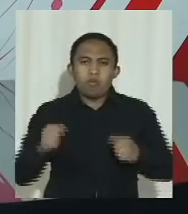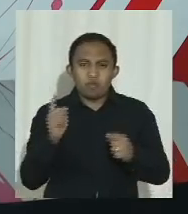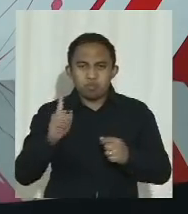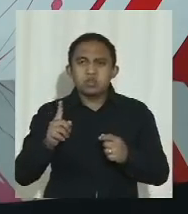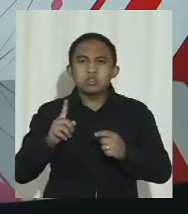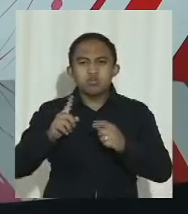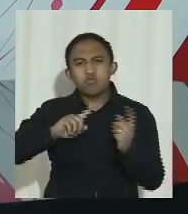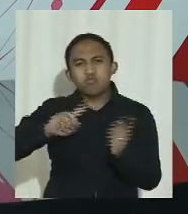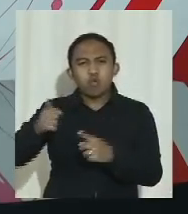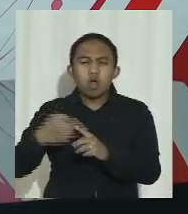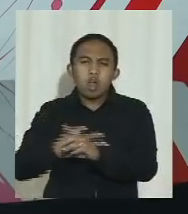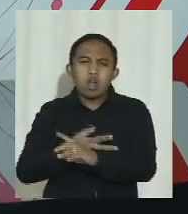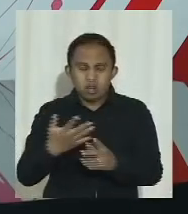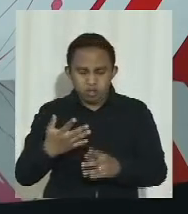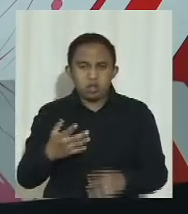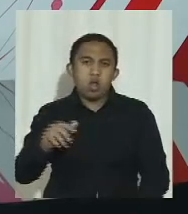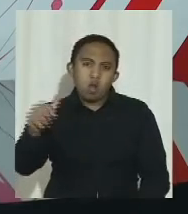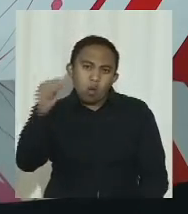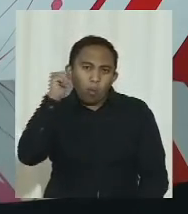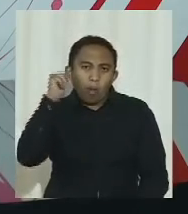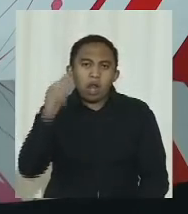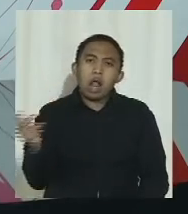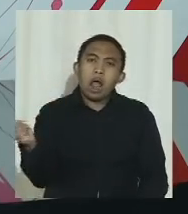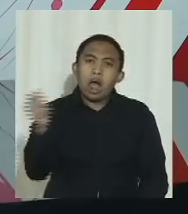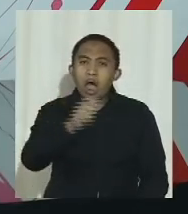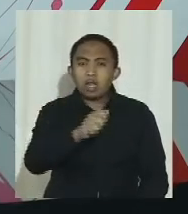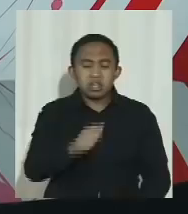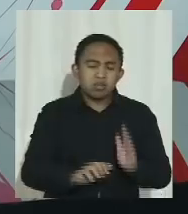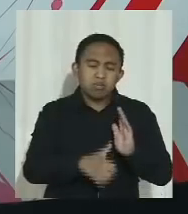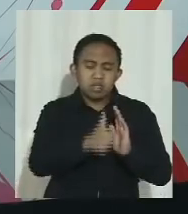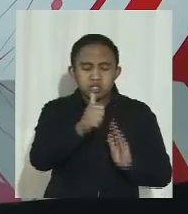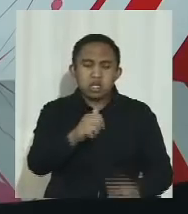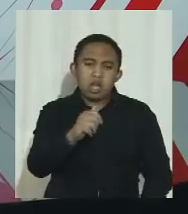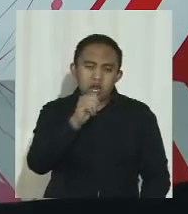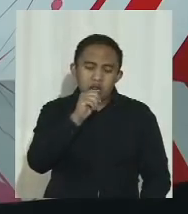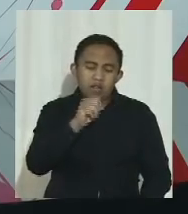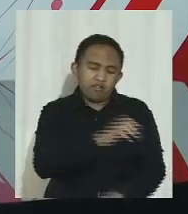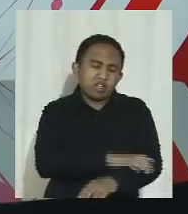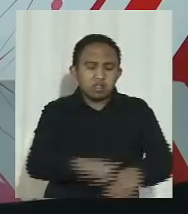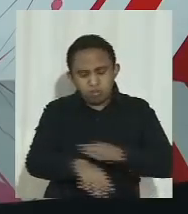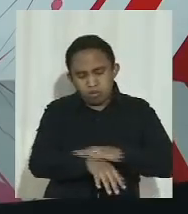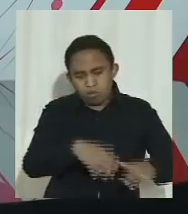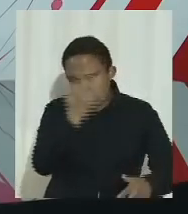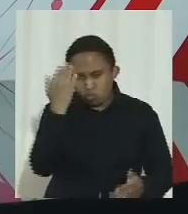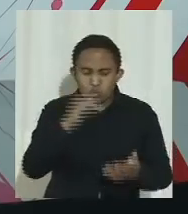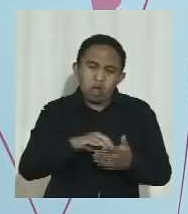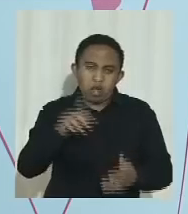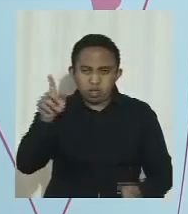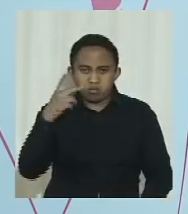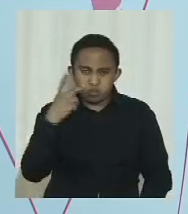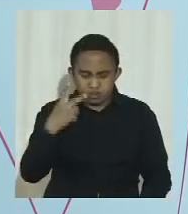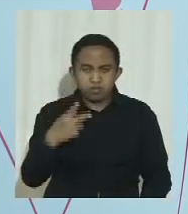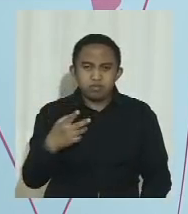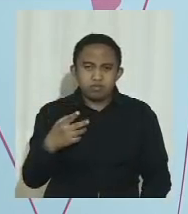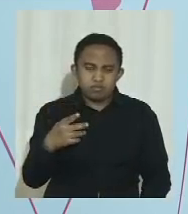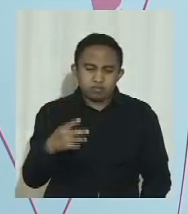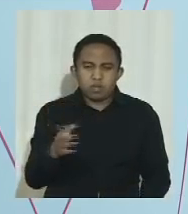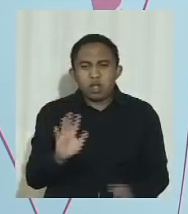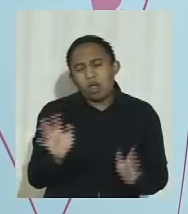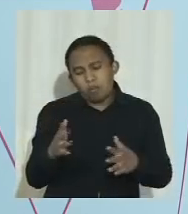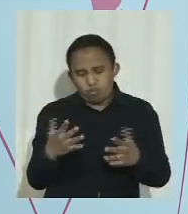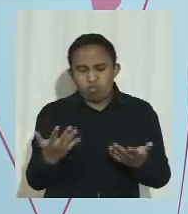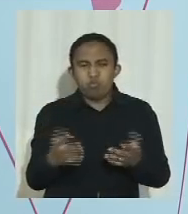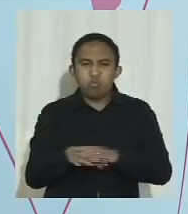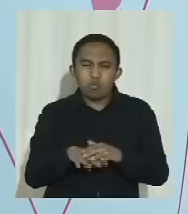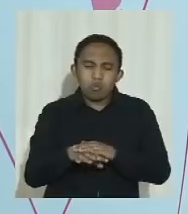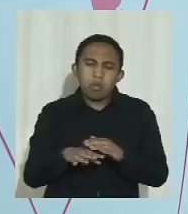nidina ifotony tany an-toerana ho maly ala adiny ministry ny fahasalamam-bahoaka tsy misy ahina ny fiparitahany ity valana aretina ity